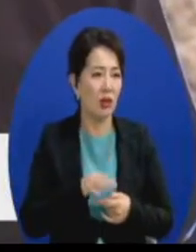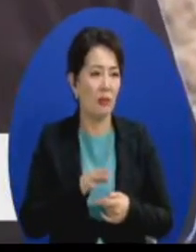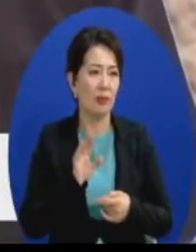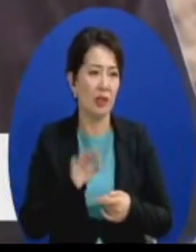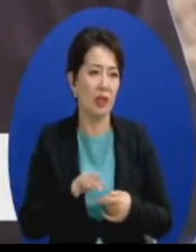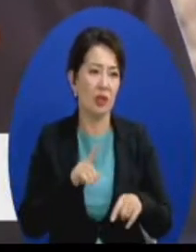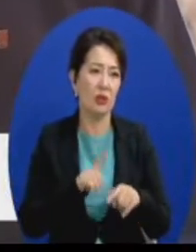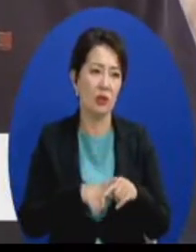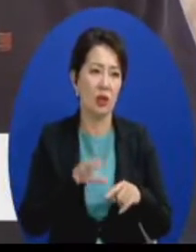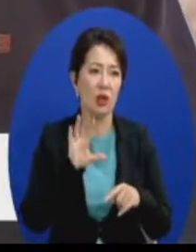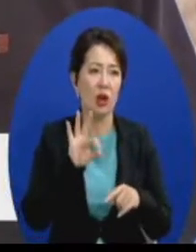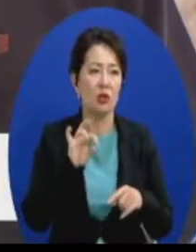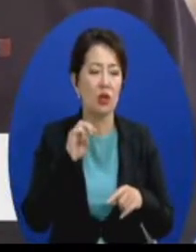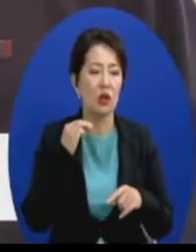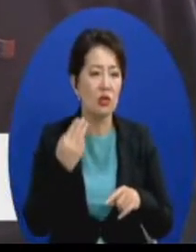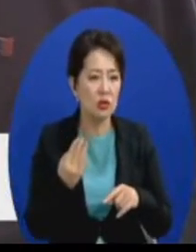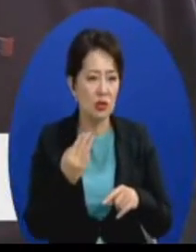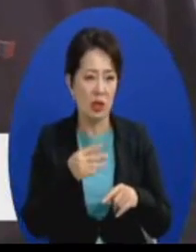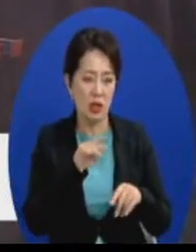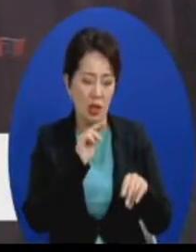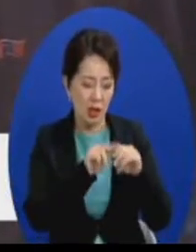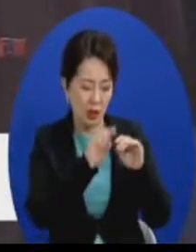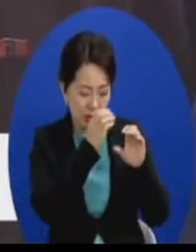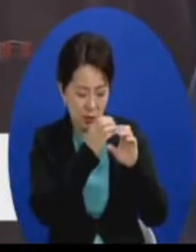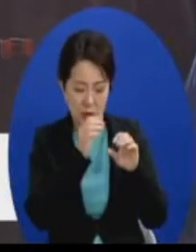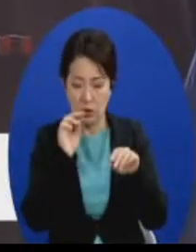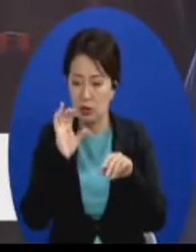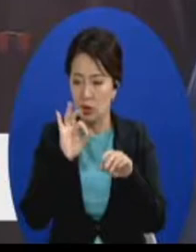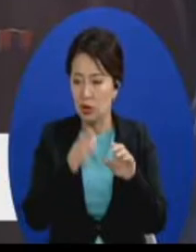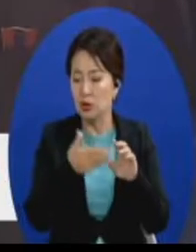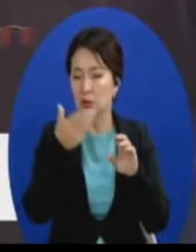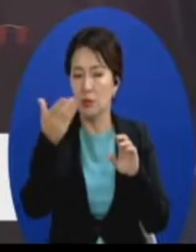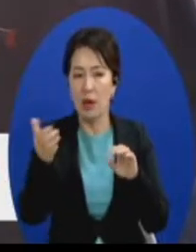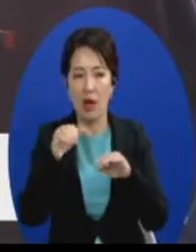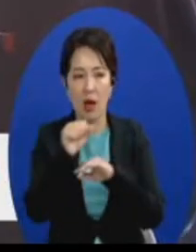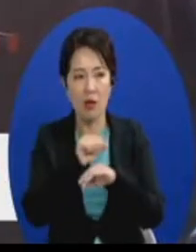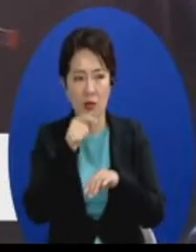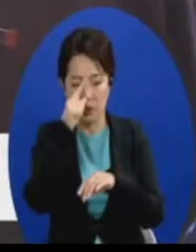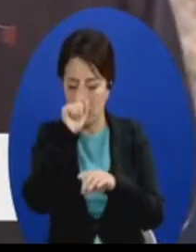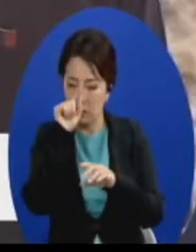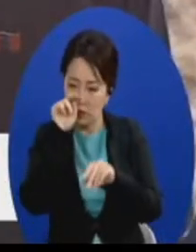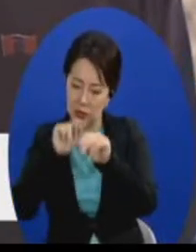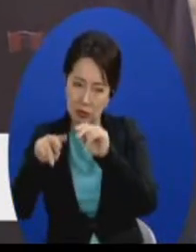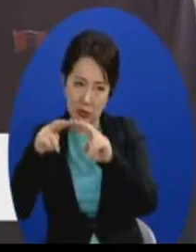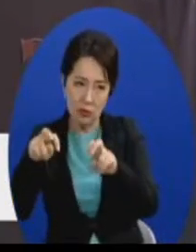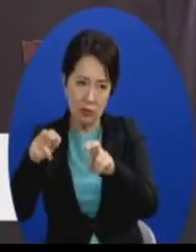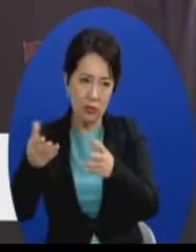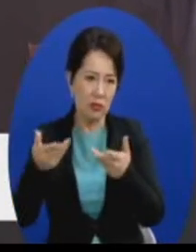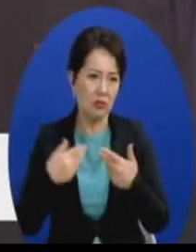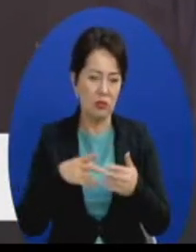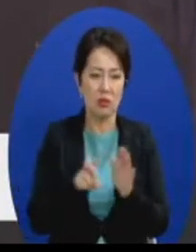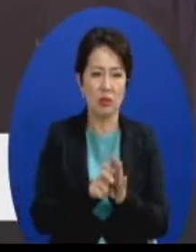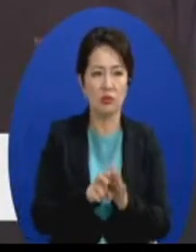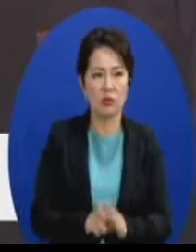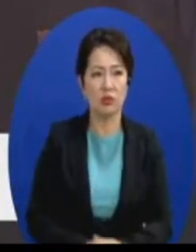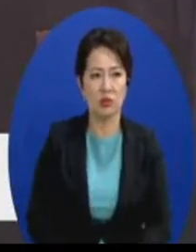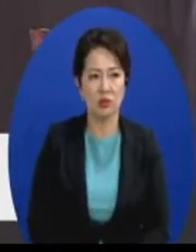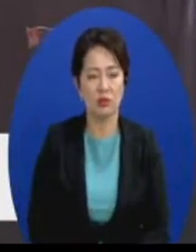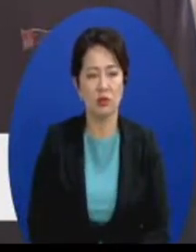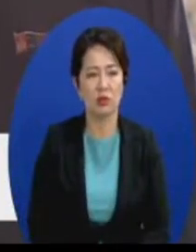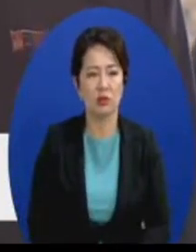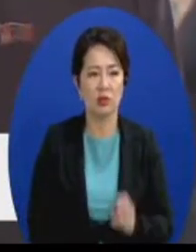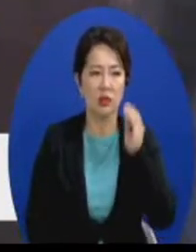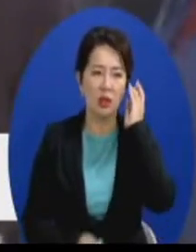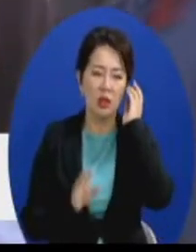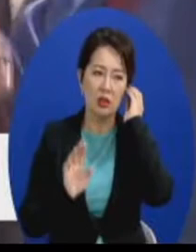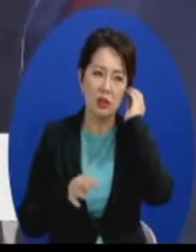бол онцлогын лабораторийн шинжилгээг болон сорцоо зөөгөөд аймгийн нэгдсэн эмнэлэг дээр байгаа багчаар шинжилгээ хийх боломжтой.